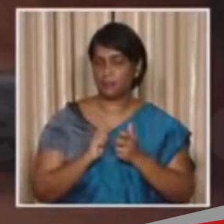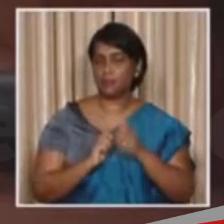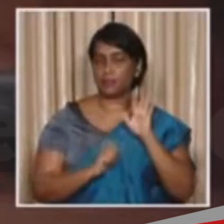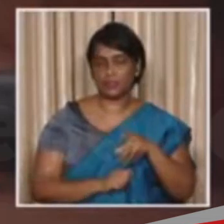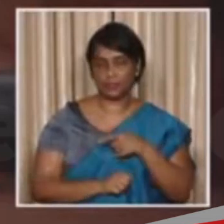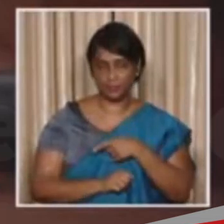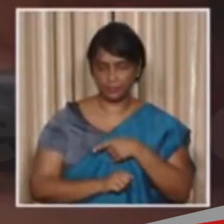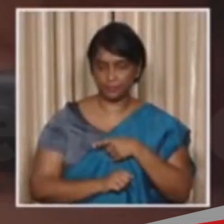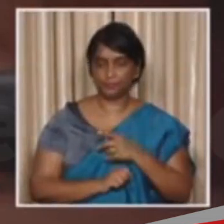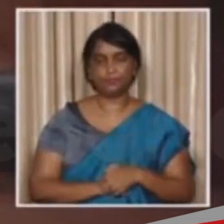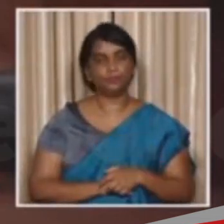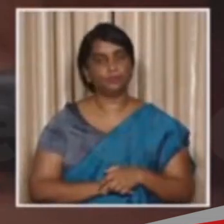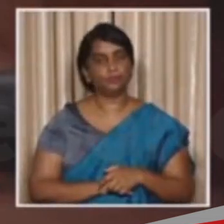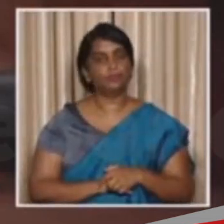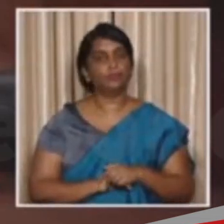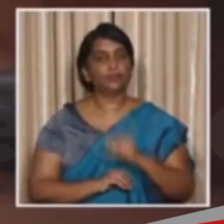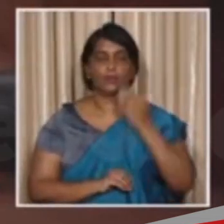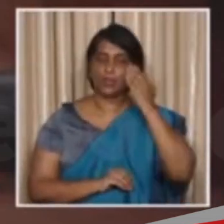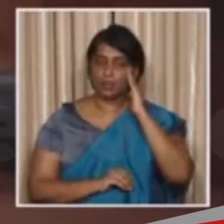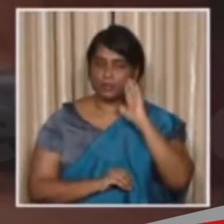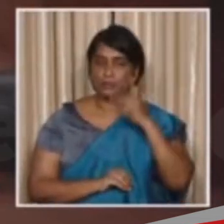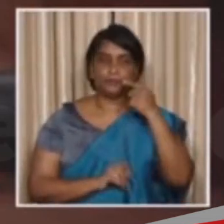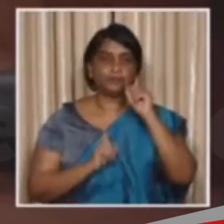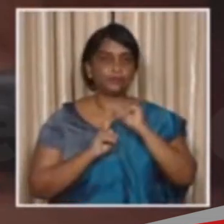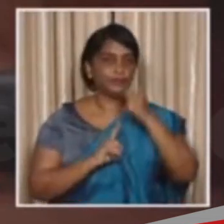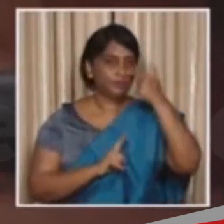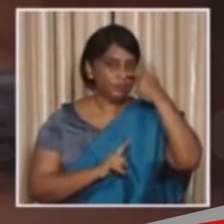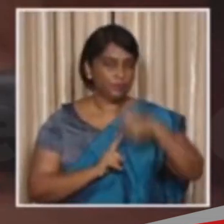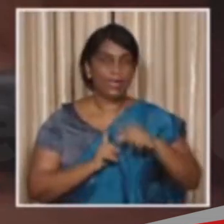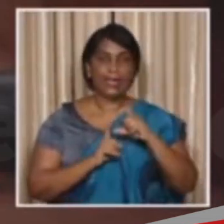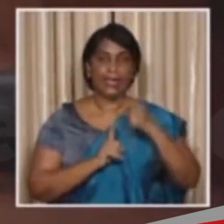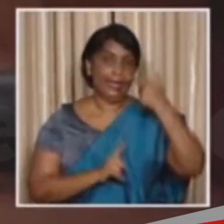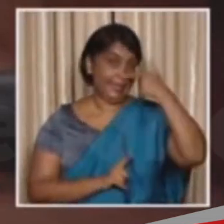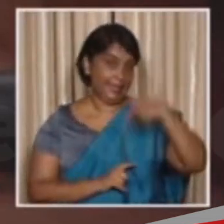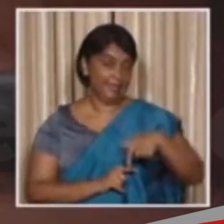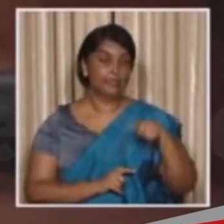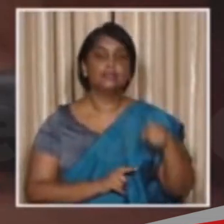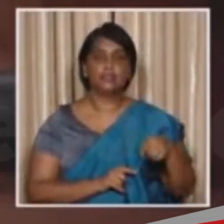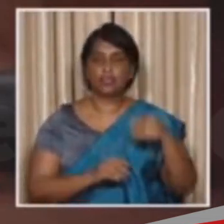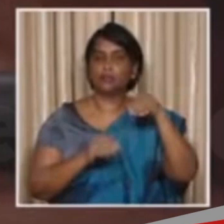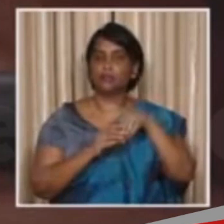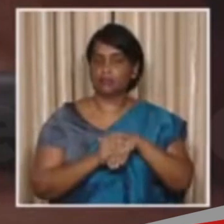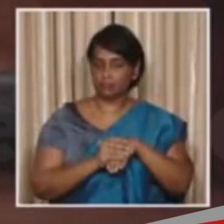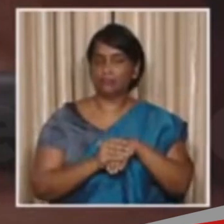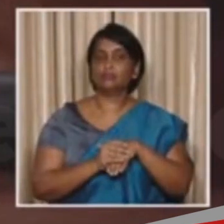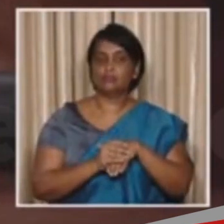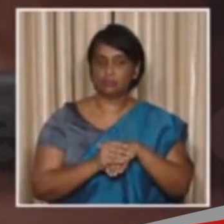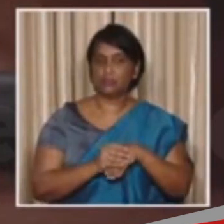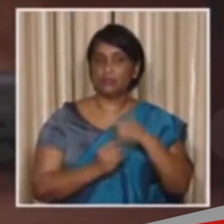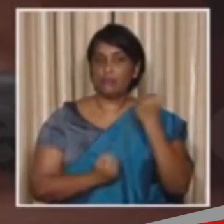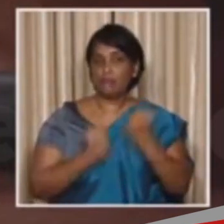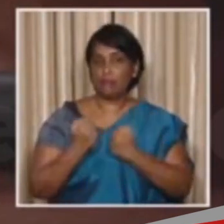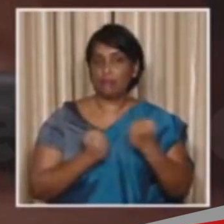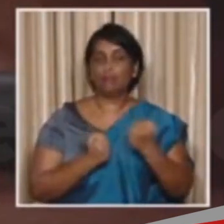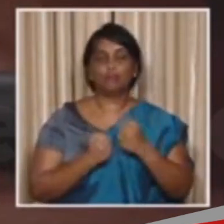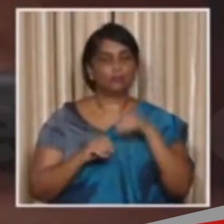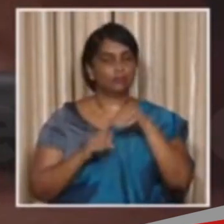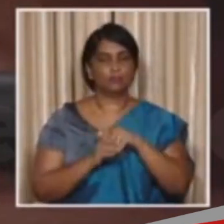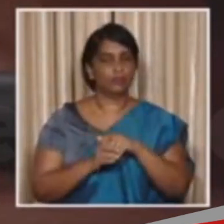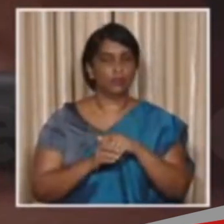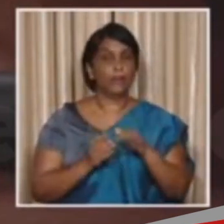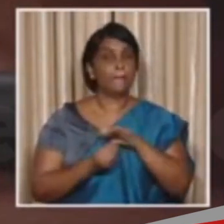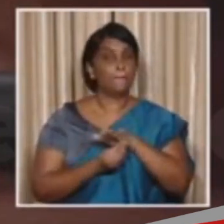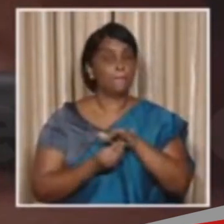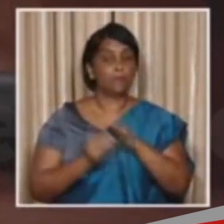තීන්දුවක්. සාම්ප්‍රදායික පෙට්‍රල් හා ඩීසල් අභ්‍යන්තර දහන එන්ජින් සහිත වාහනවලින් ඉවත් වී